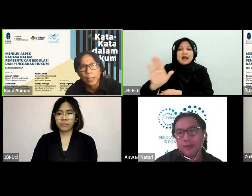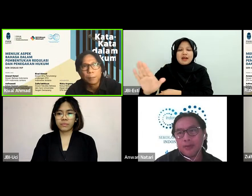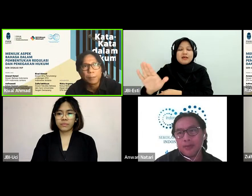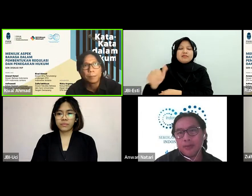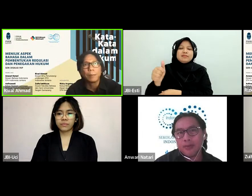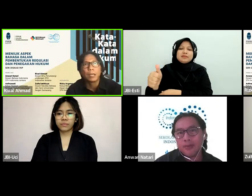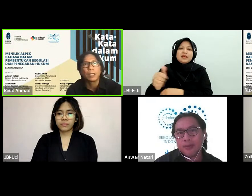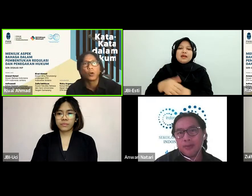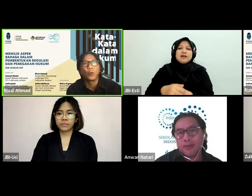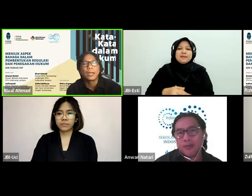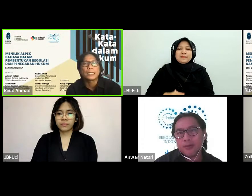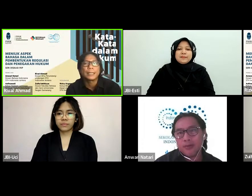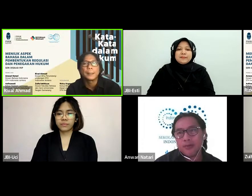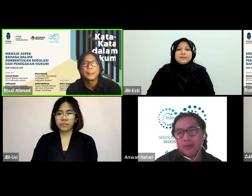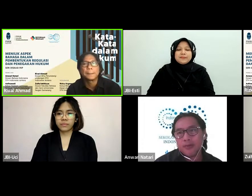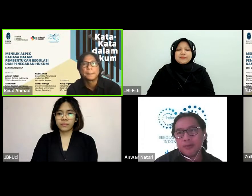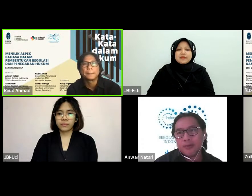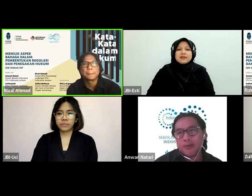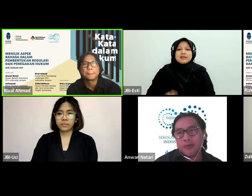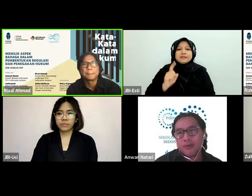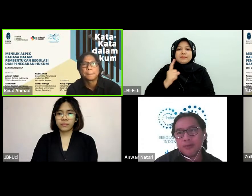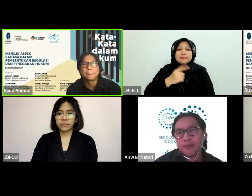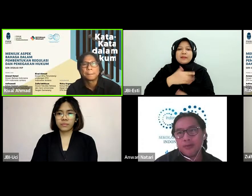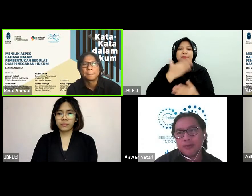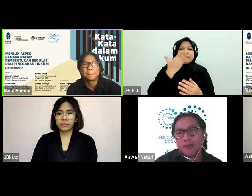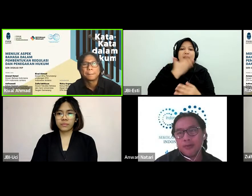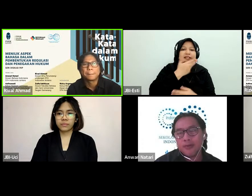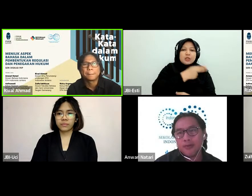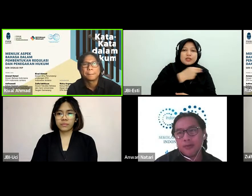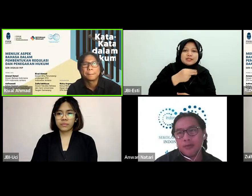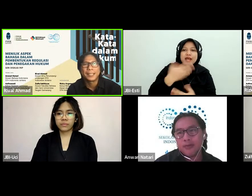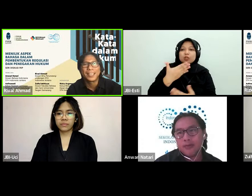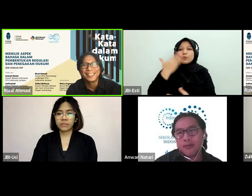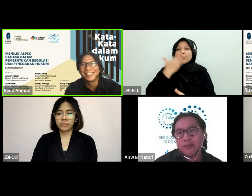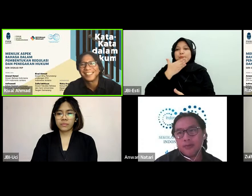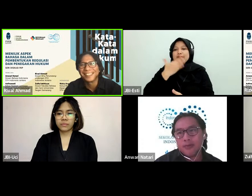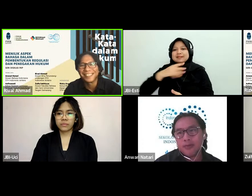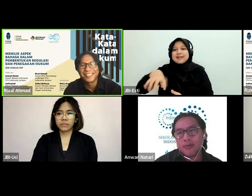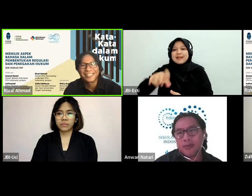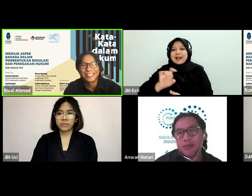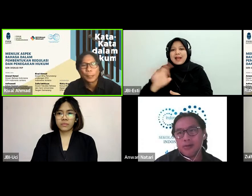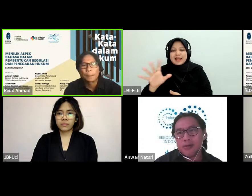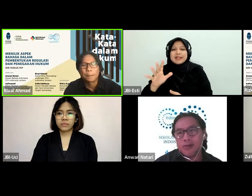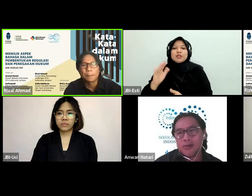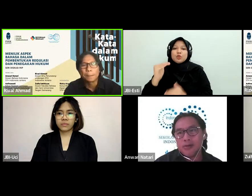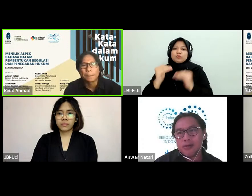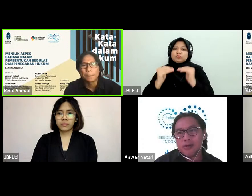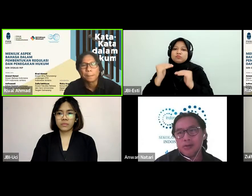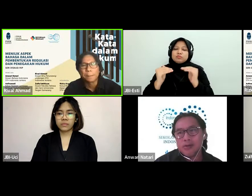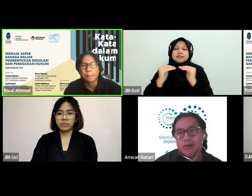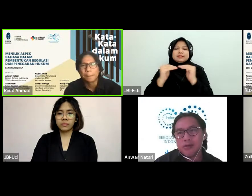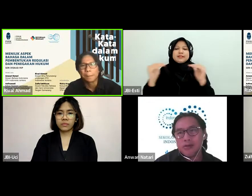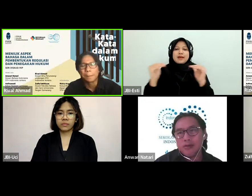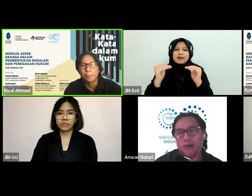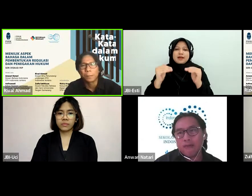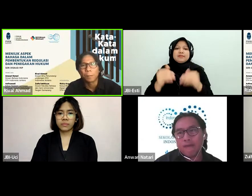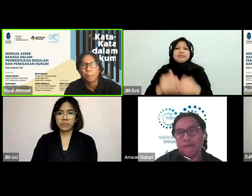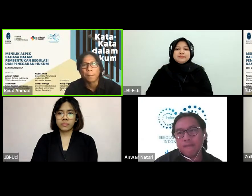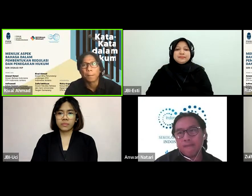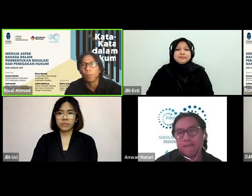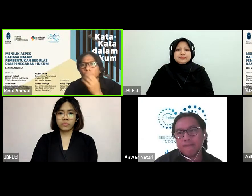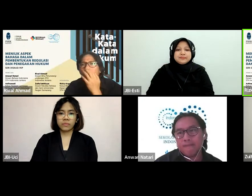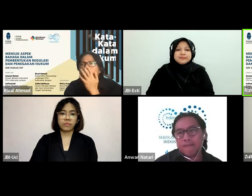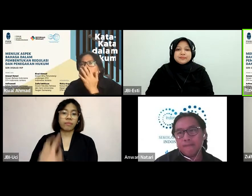dalam-dalam lalu endorse gitu Ya baik